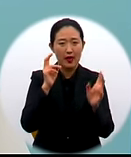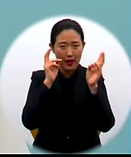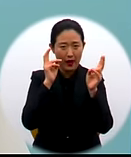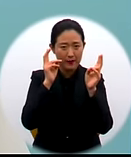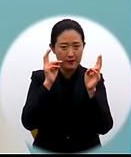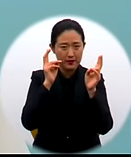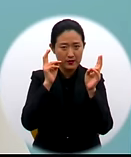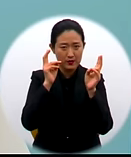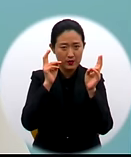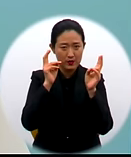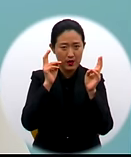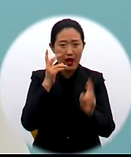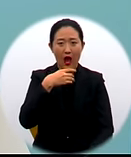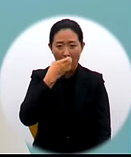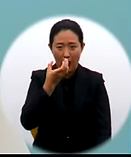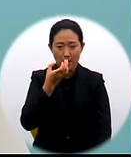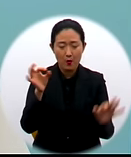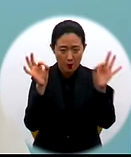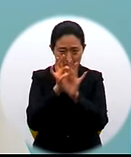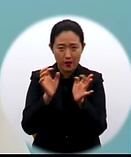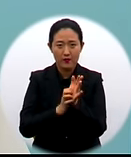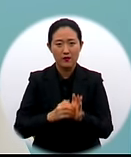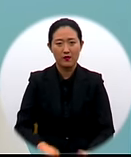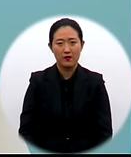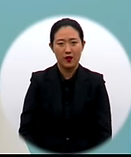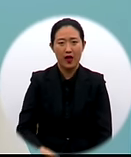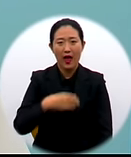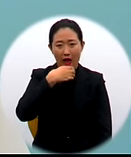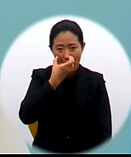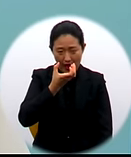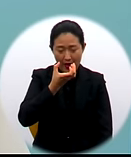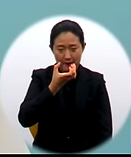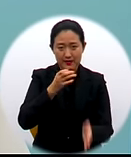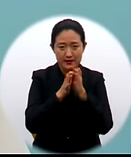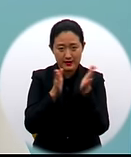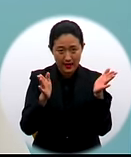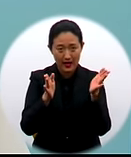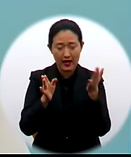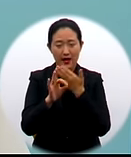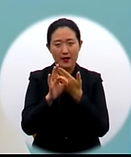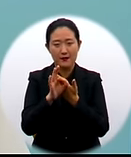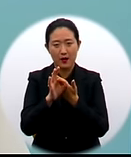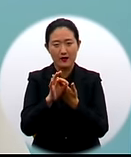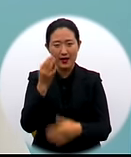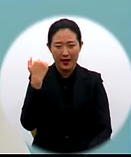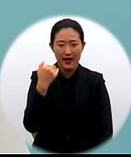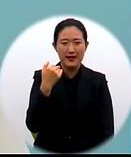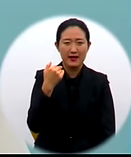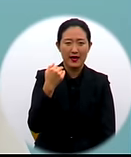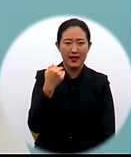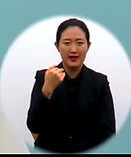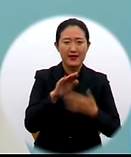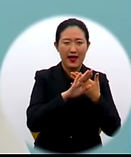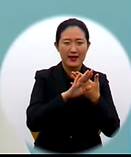넘어갔습니다. 그러다 보니까 이 애플 생태계를 좋아하는 주니어 개발자들이 많아요. 당연히 안드로이드 개발을 하려는 개발자 수는 더